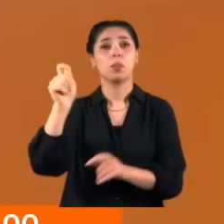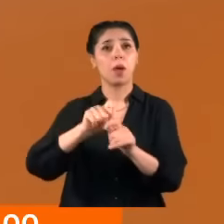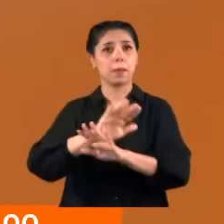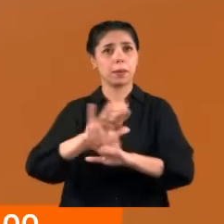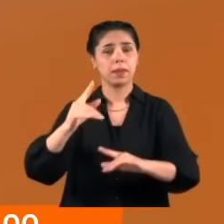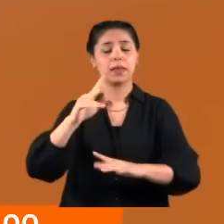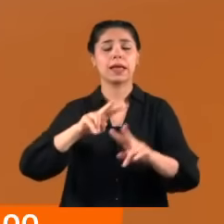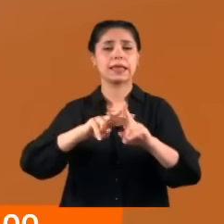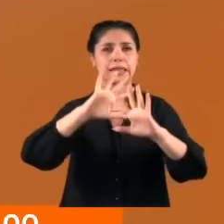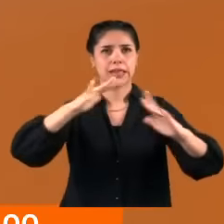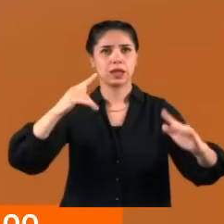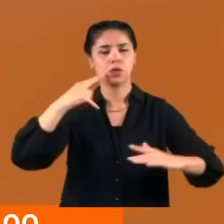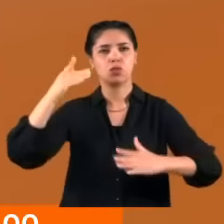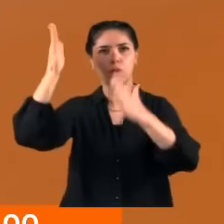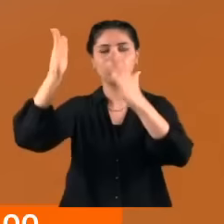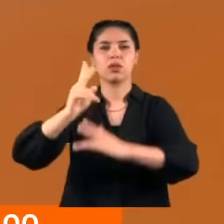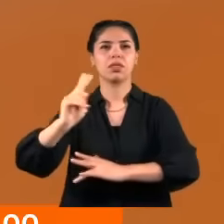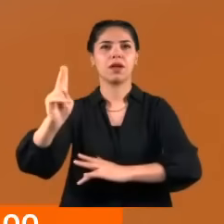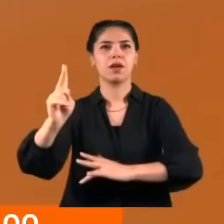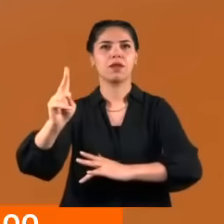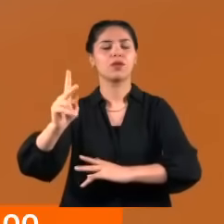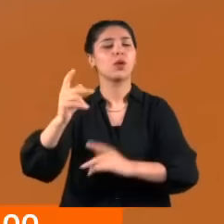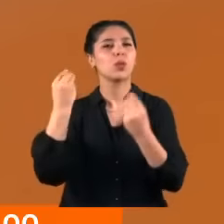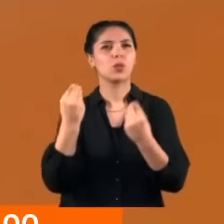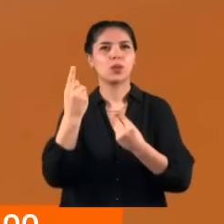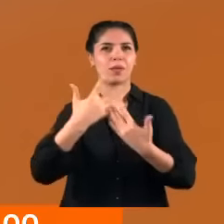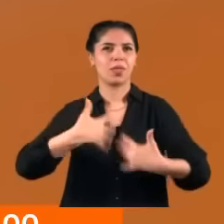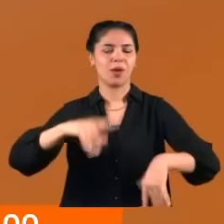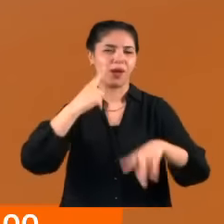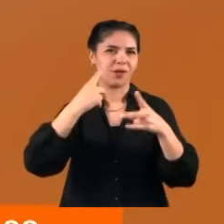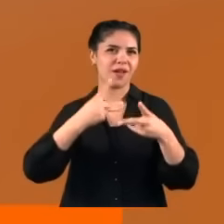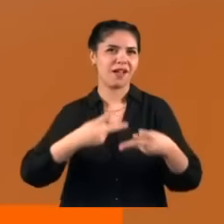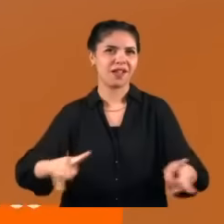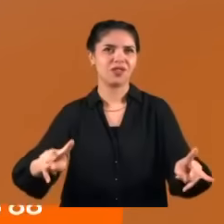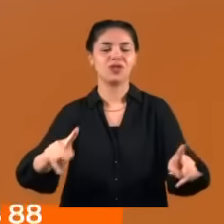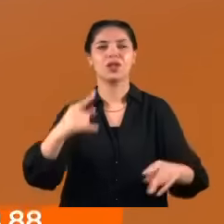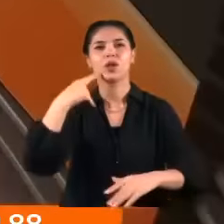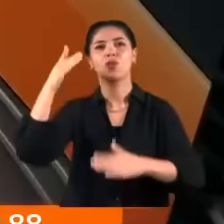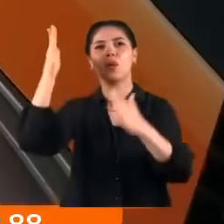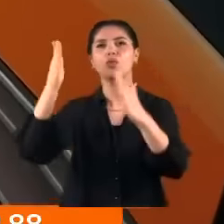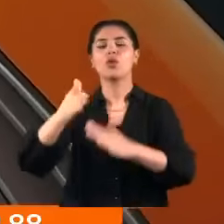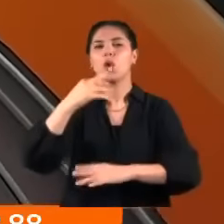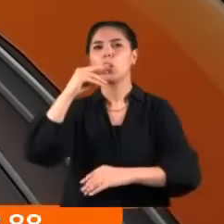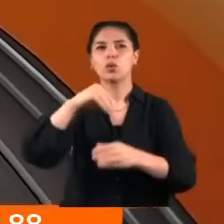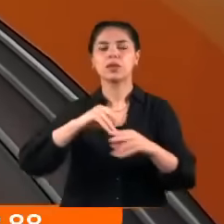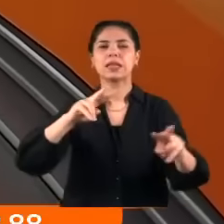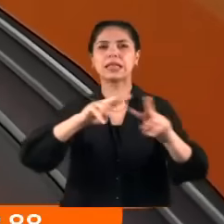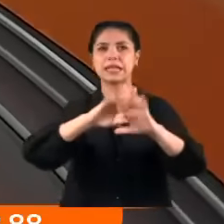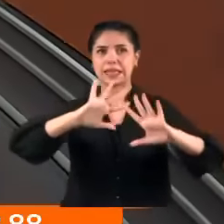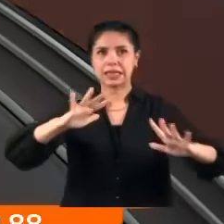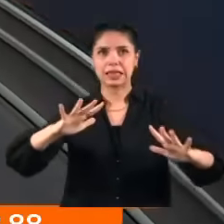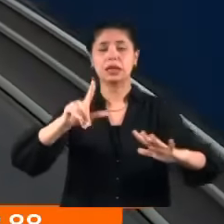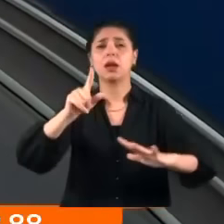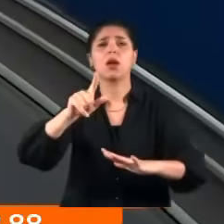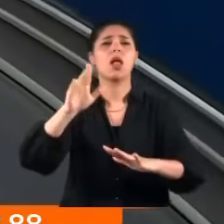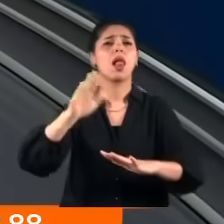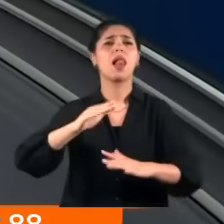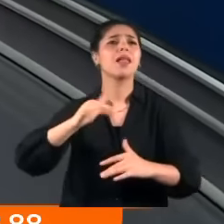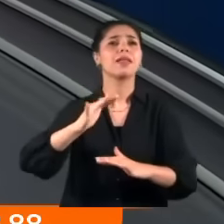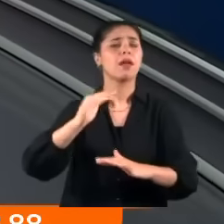bugün Cumhurbaşkanı Recep Tayyip Erdoğan tarafından görkemli bir törenle açıldı. Erdoğan konuşmasında Yıldız Sarayı'nın sıradan bir